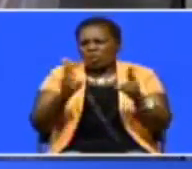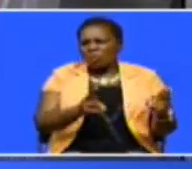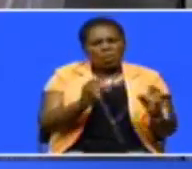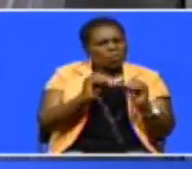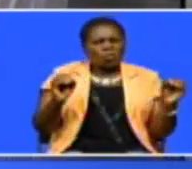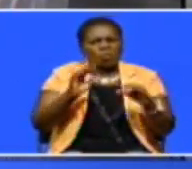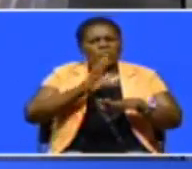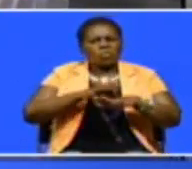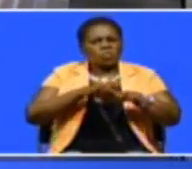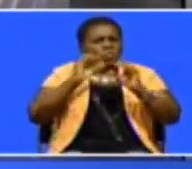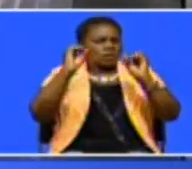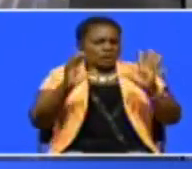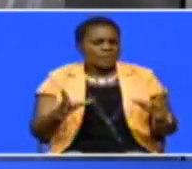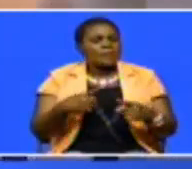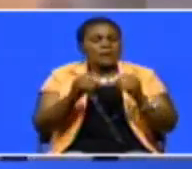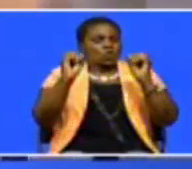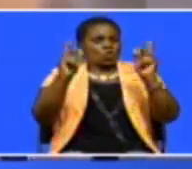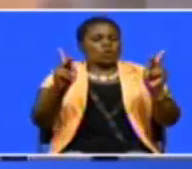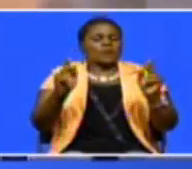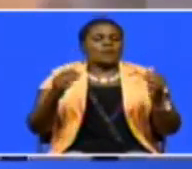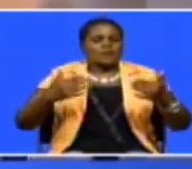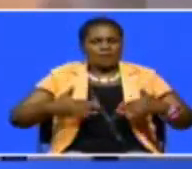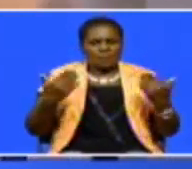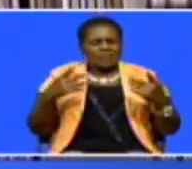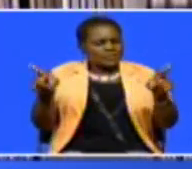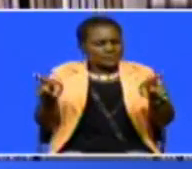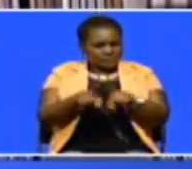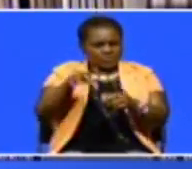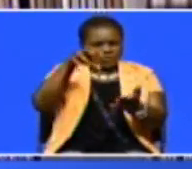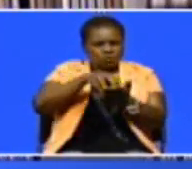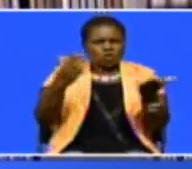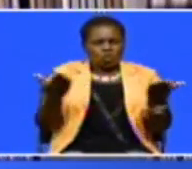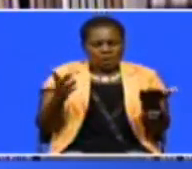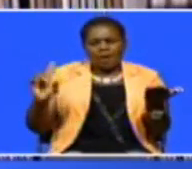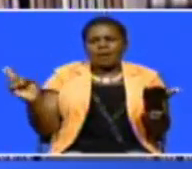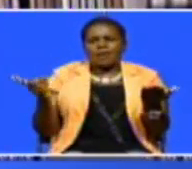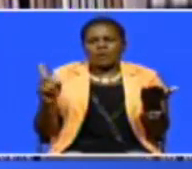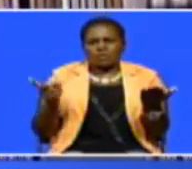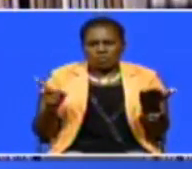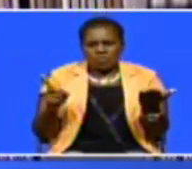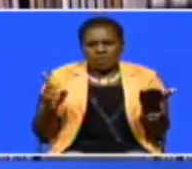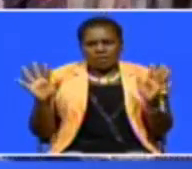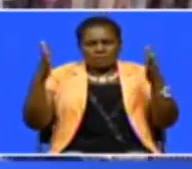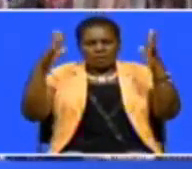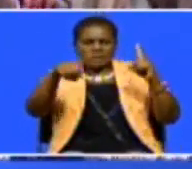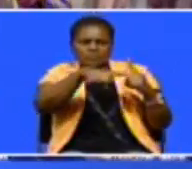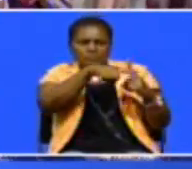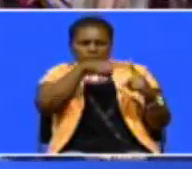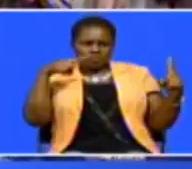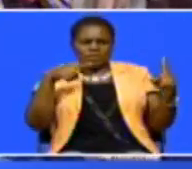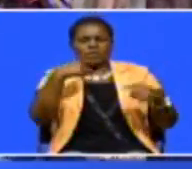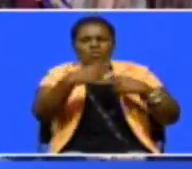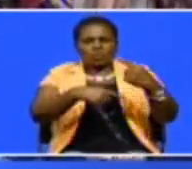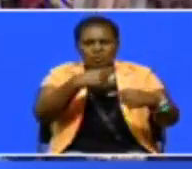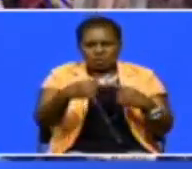well, but we are okay, we are happy. Hali ilikuwa sawia katika jiji la Nairobi, ambapo sheria ya kuchinja